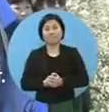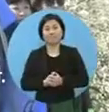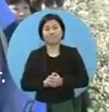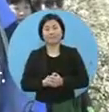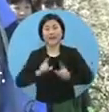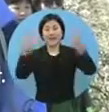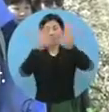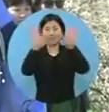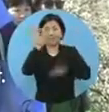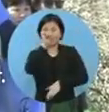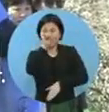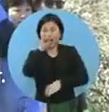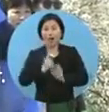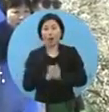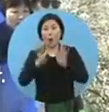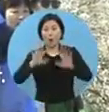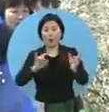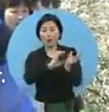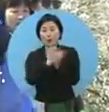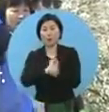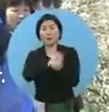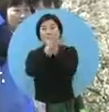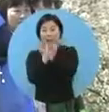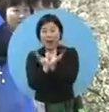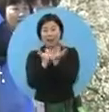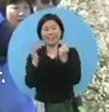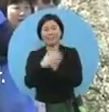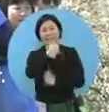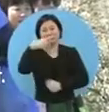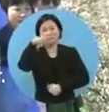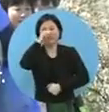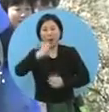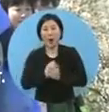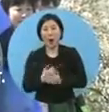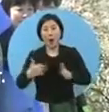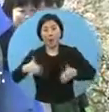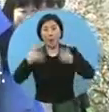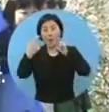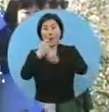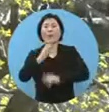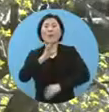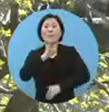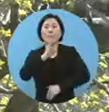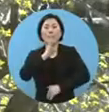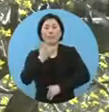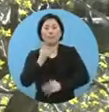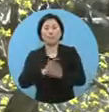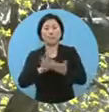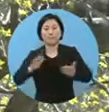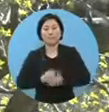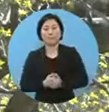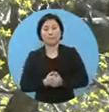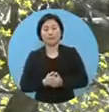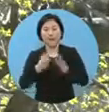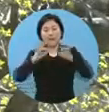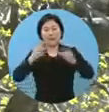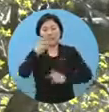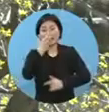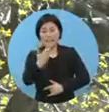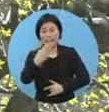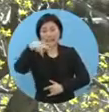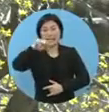날씨도 좋고요. 오늘 뭐 꽃도 활짝 피우고 진짜 너무 좋습니다. 봄이 막 일찍 왔는 것입니다. 지리산 산수유